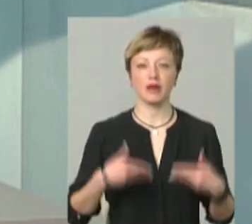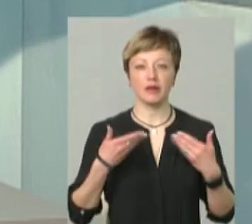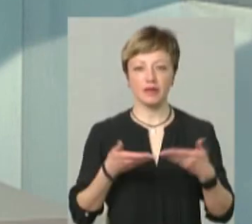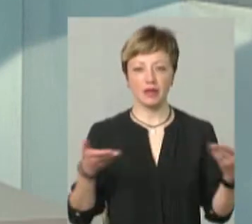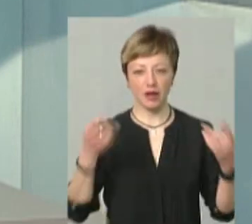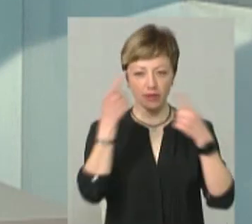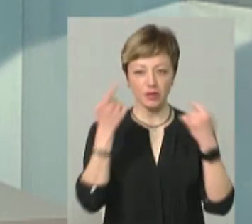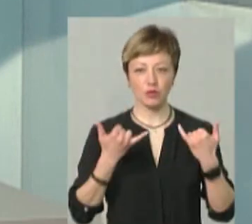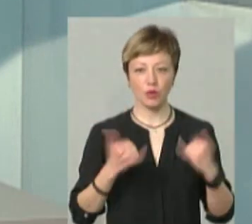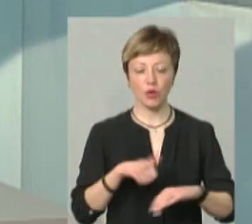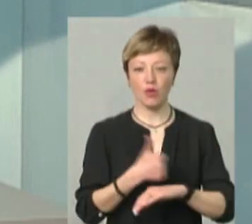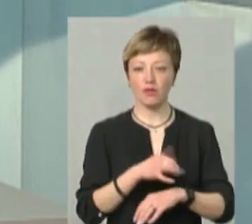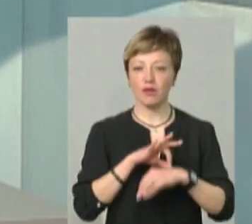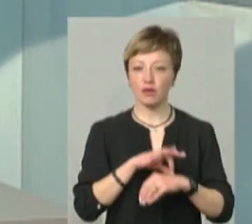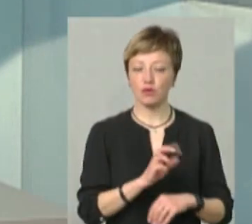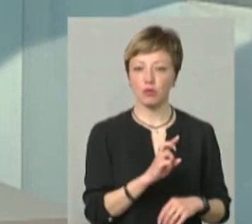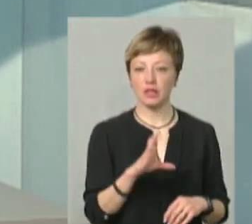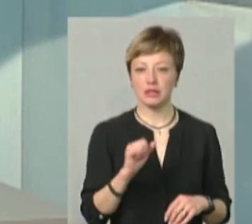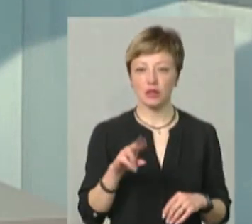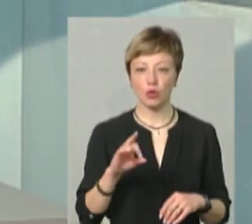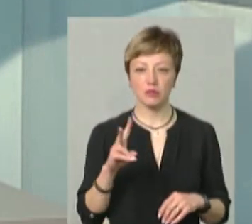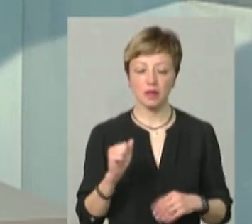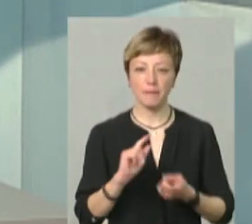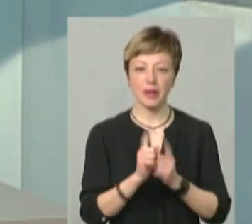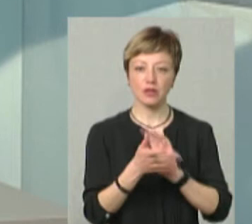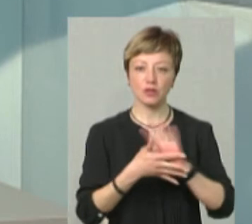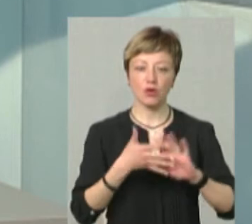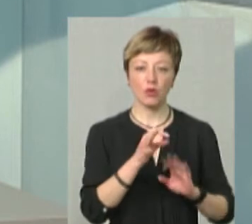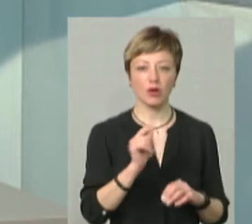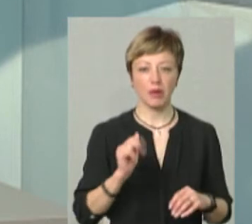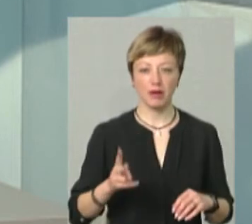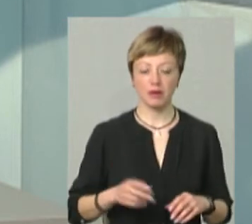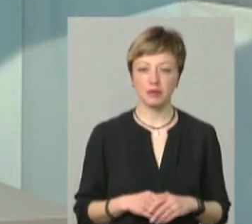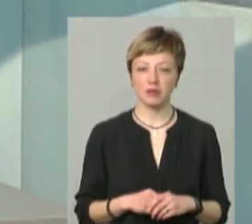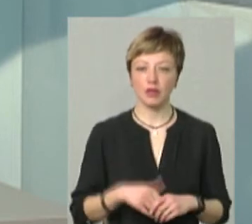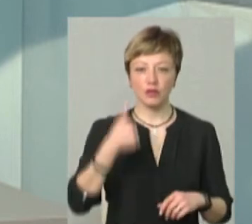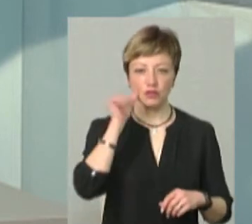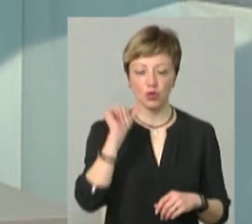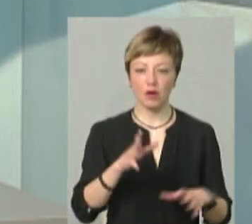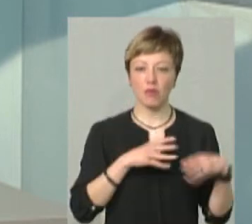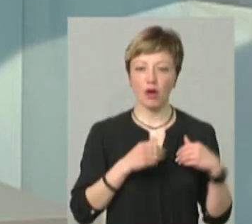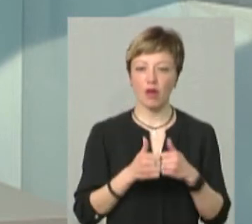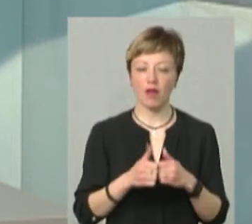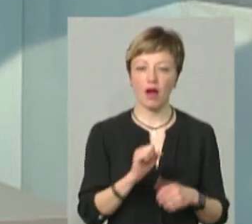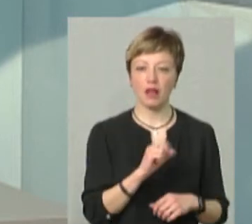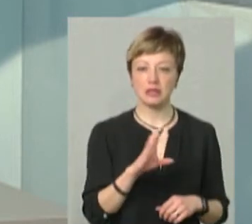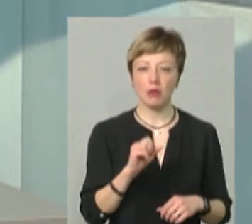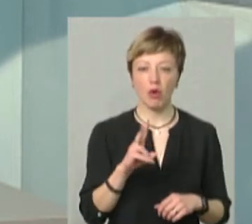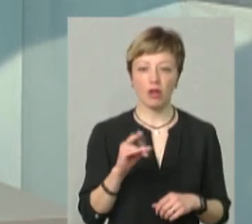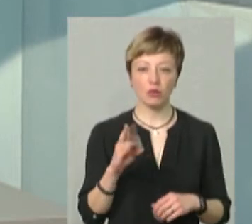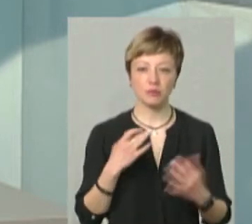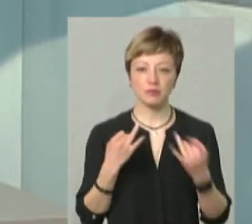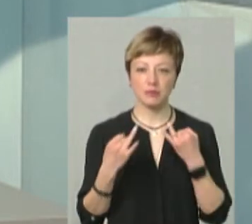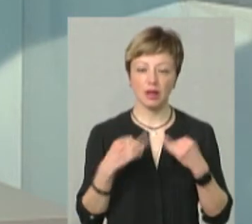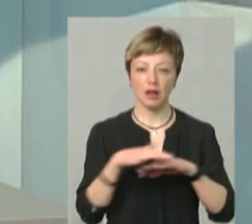Вітаю! В етері сьогодні головне. Мене звати Богдана Садомська. На жестову мову перекладає Ольга Рибак. Вчора моя колега Алла Самойленко